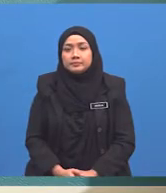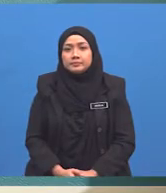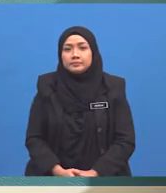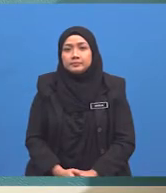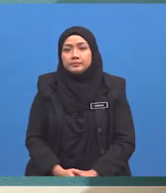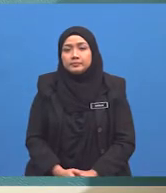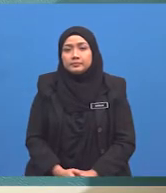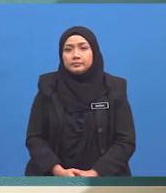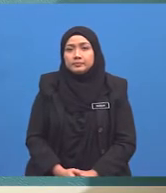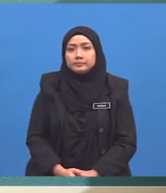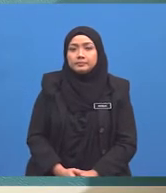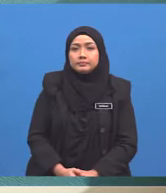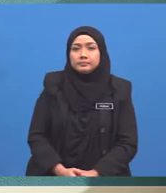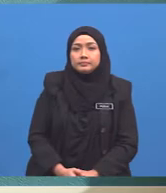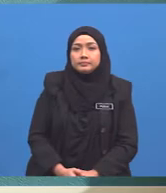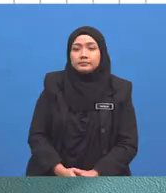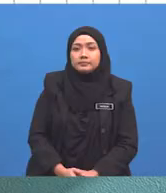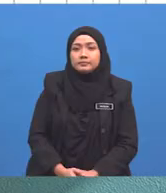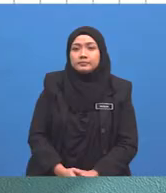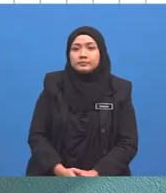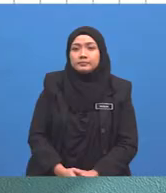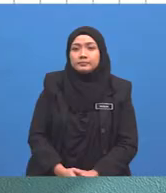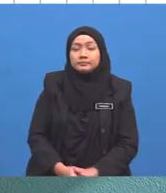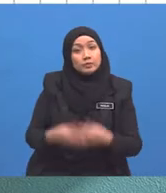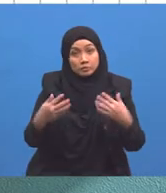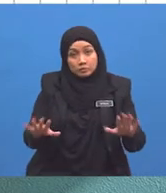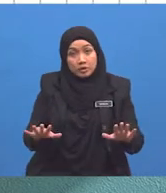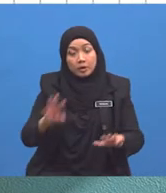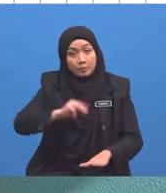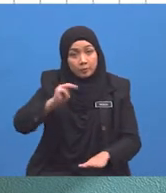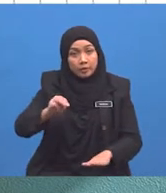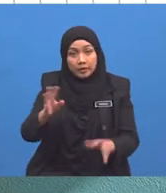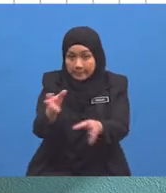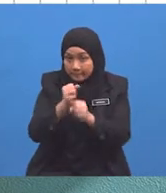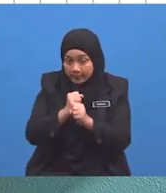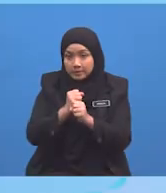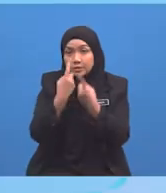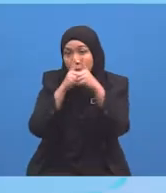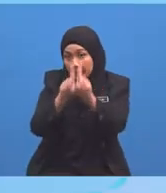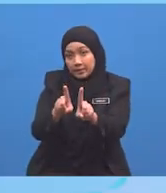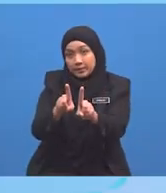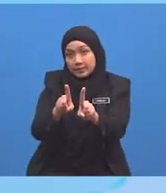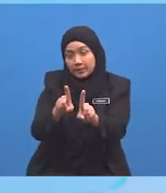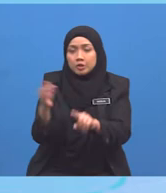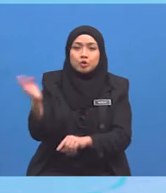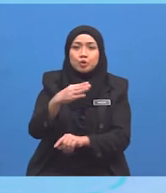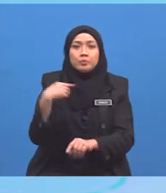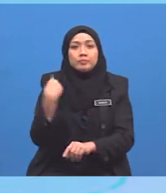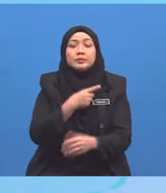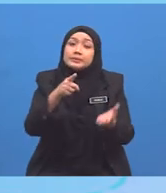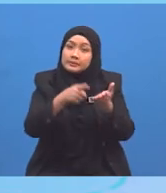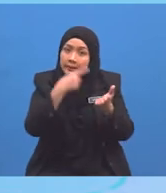Baiklah murid-murid, bagaimana? Sudahkah anda mendapat jawapannya? Jom kita